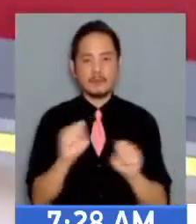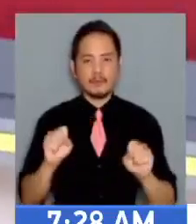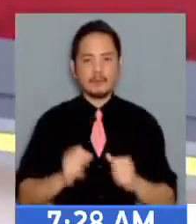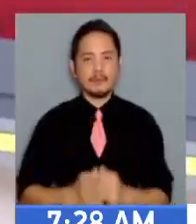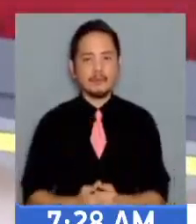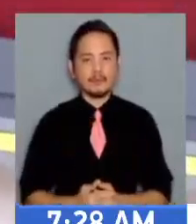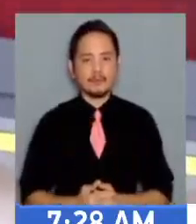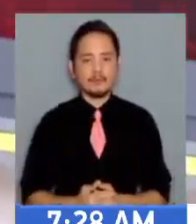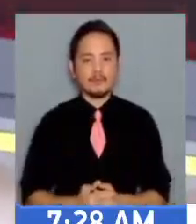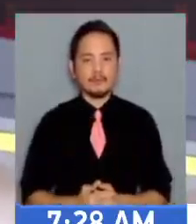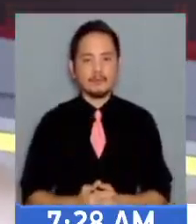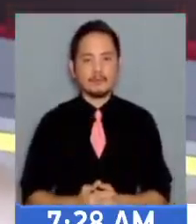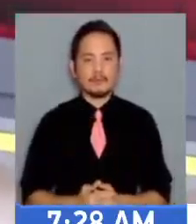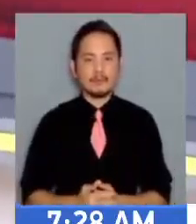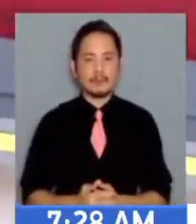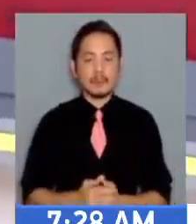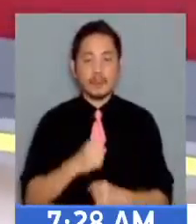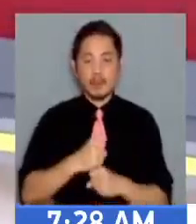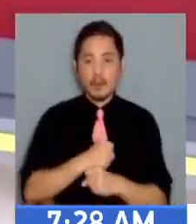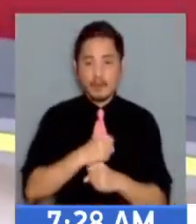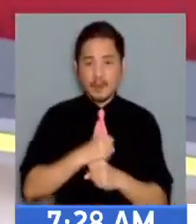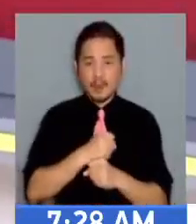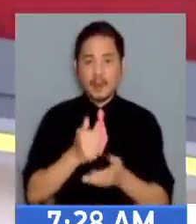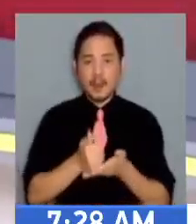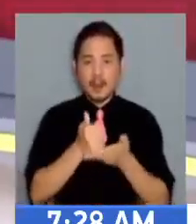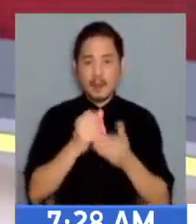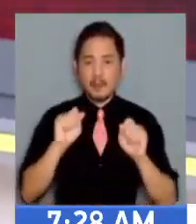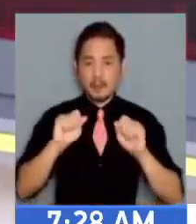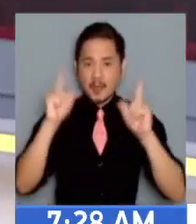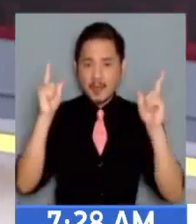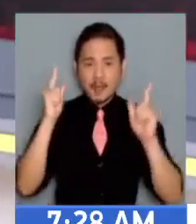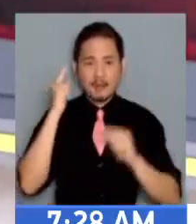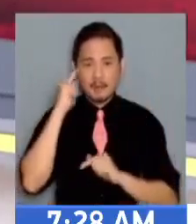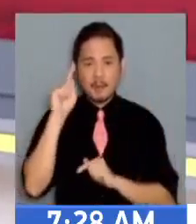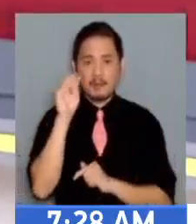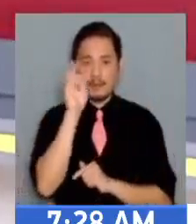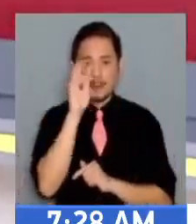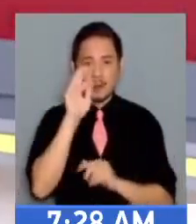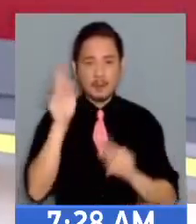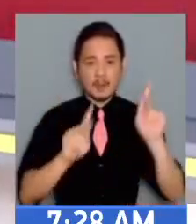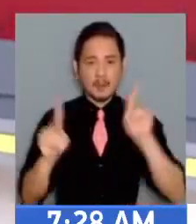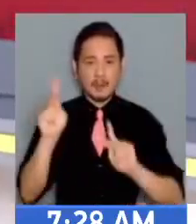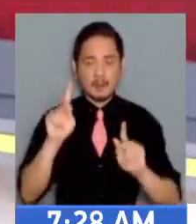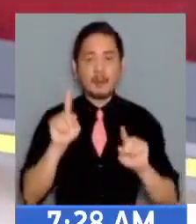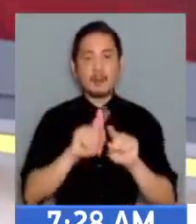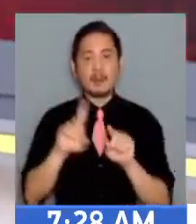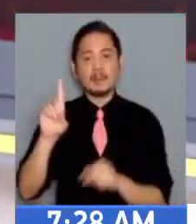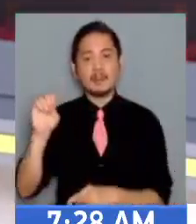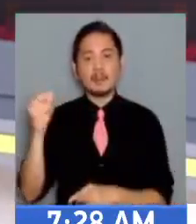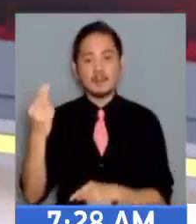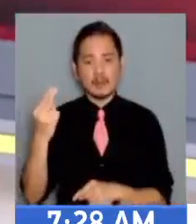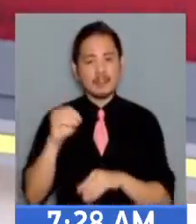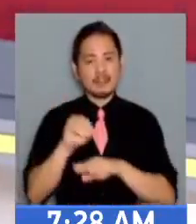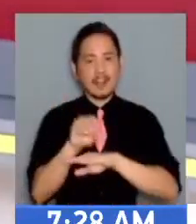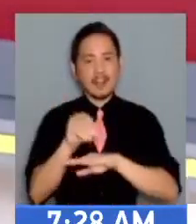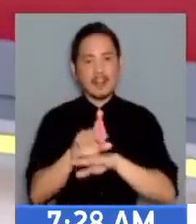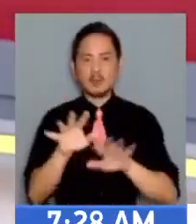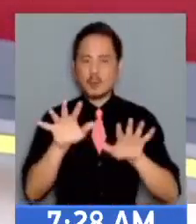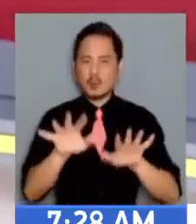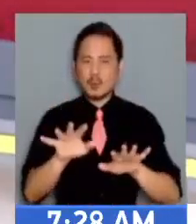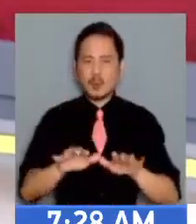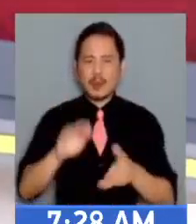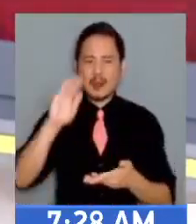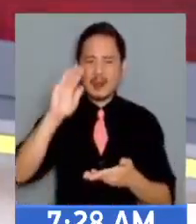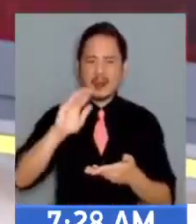Kape ang pampagising sa umaga ng maraming Pinoy. Pero payo ng Department of Health, hinay-hinay muna sa pag-inom niya